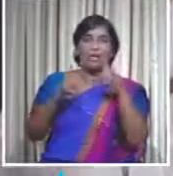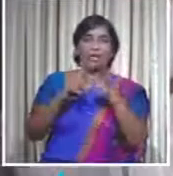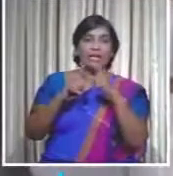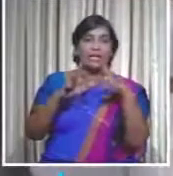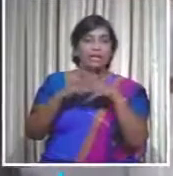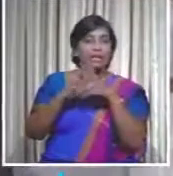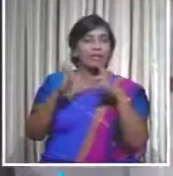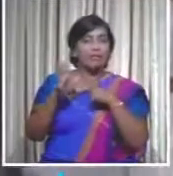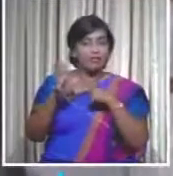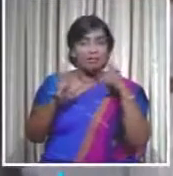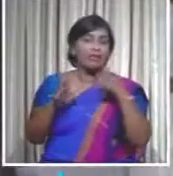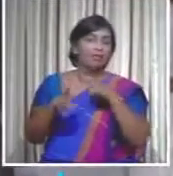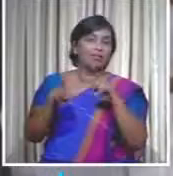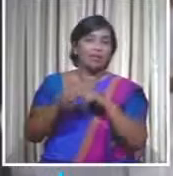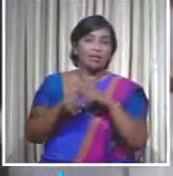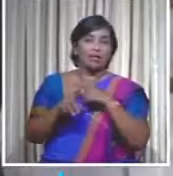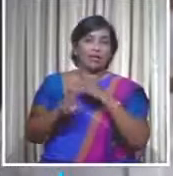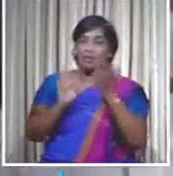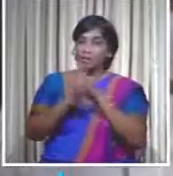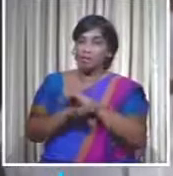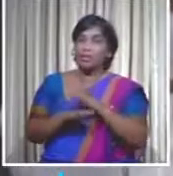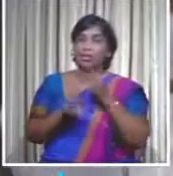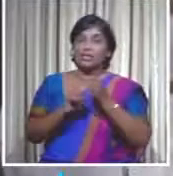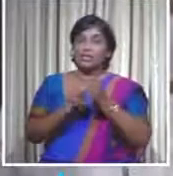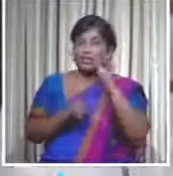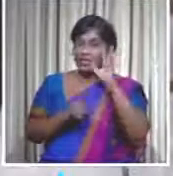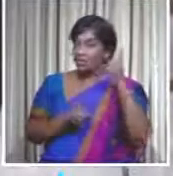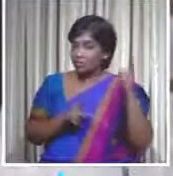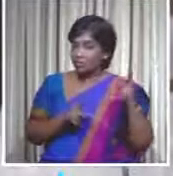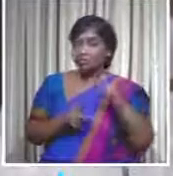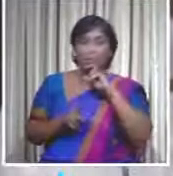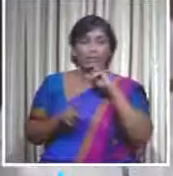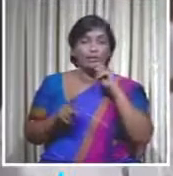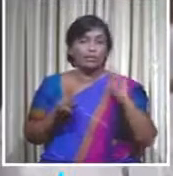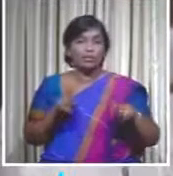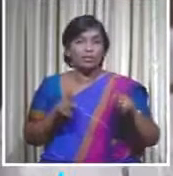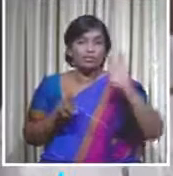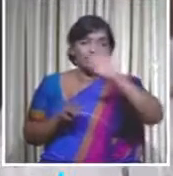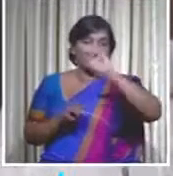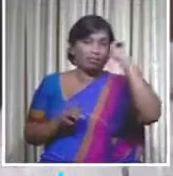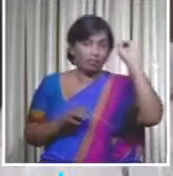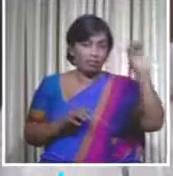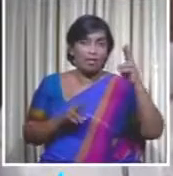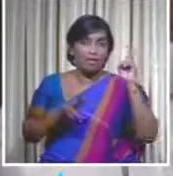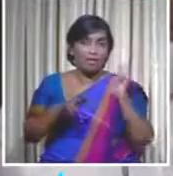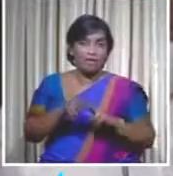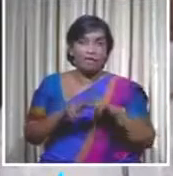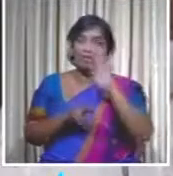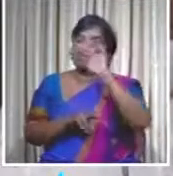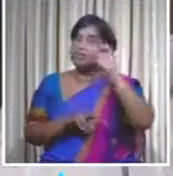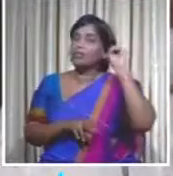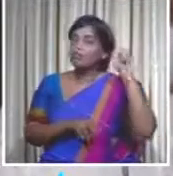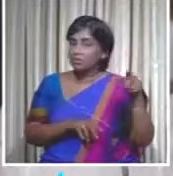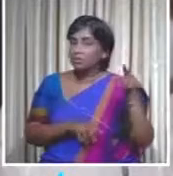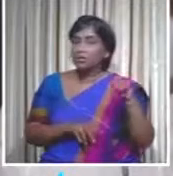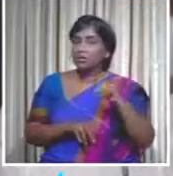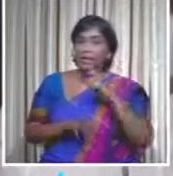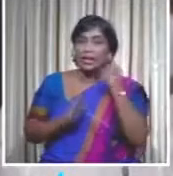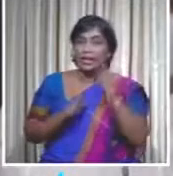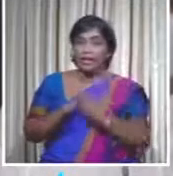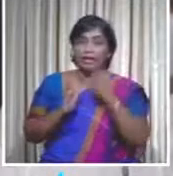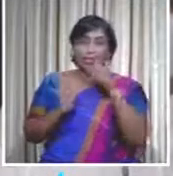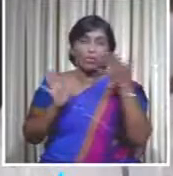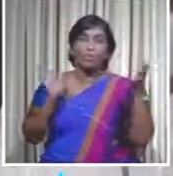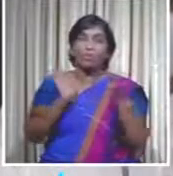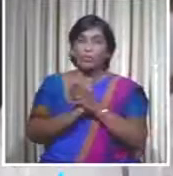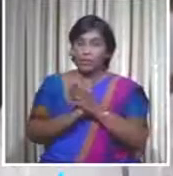මහත්මියව අර අයිතපු ජනාධිපතිතුමා ශ්‍රේෂ්ඨාධිකරණයට දාපු එතුමාගේ හිතවතිය එතුමාගේ නීති විද්‍යාලයේ